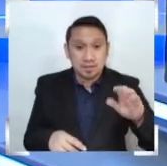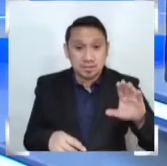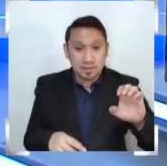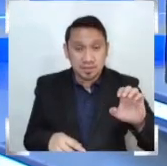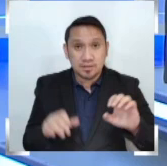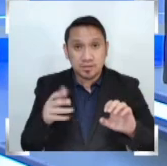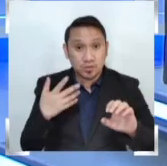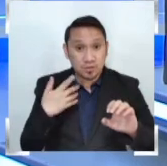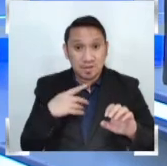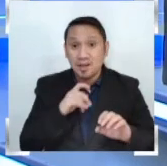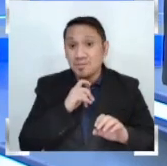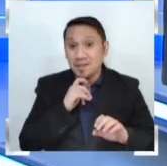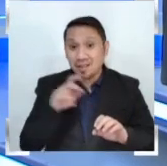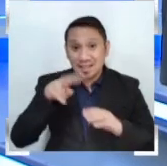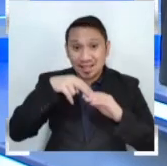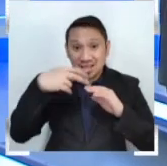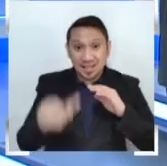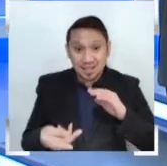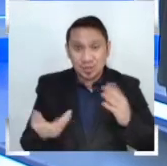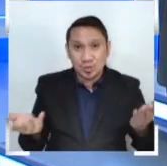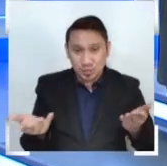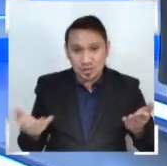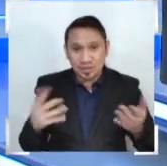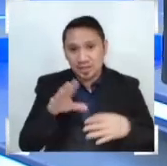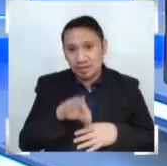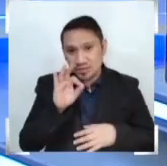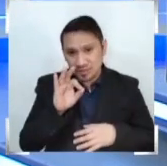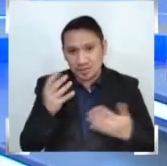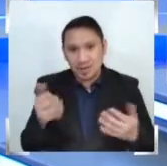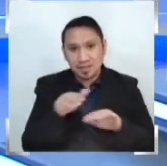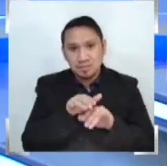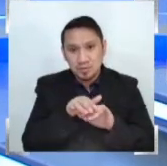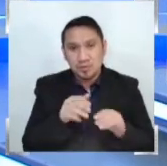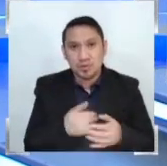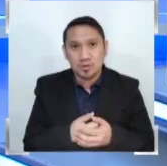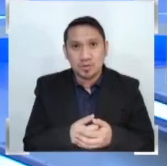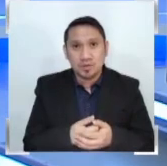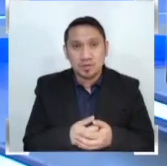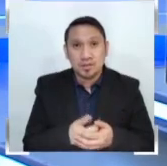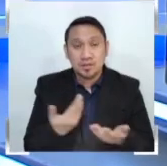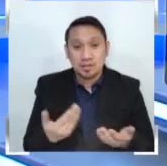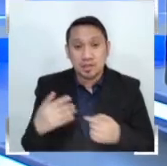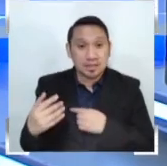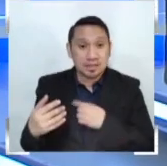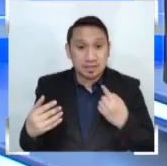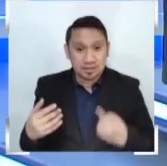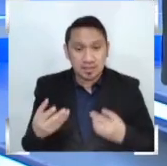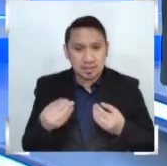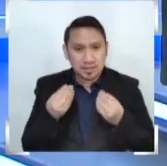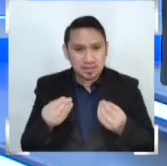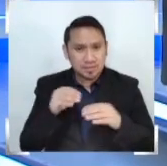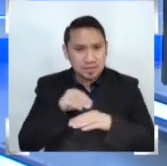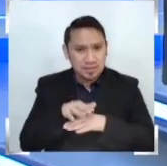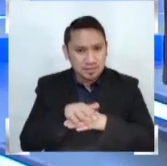bakal na nakatagpuan sa Mamburao, Occidental, Mindoro. Nagbigay naman daw ng abiso ang China bago ang kanilang rocket launch,